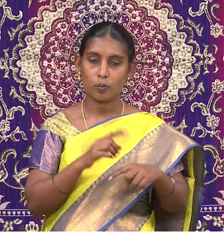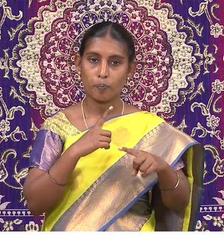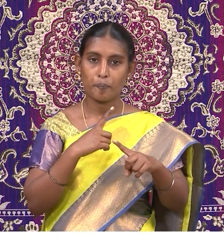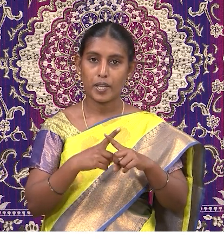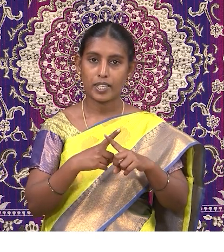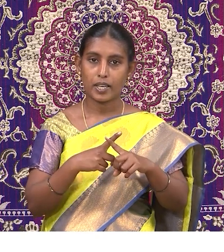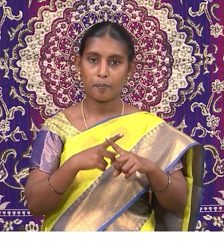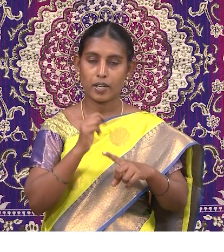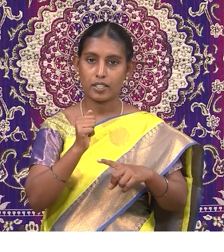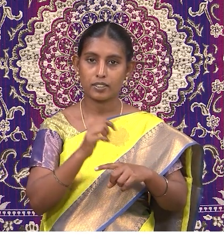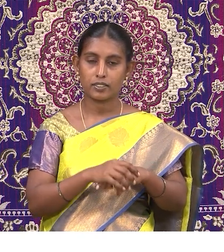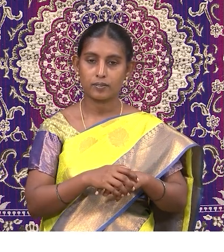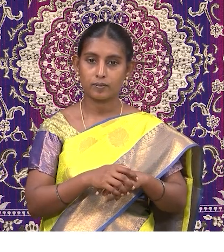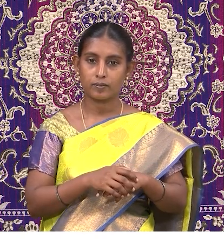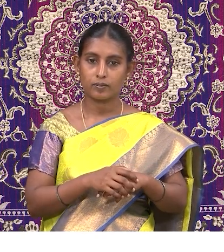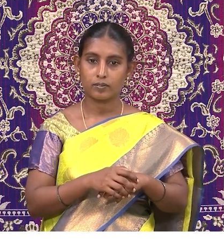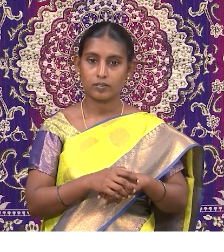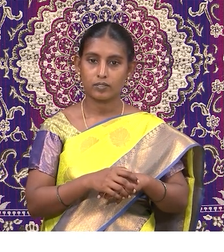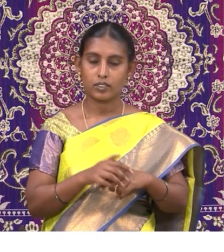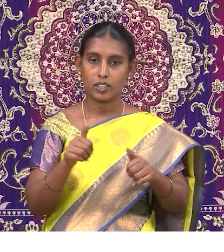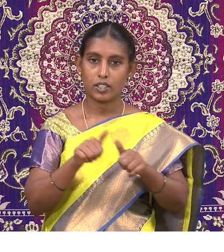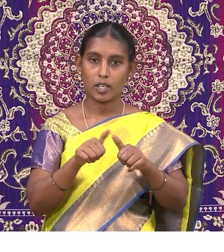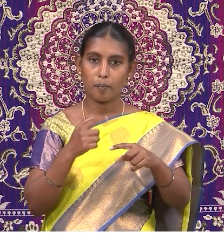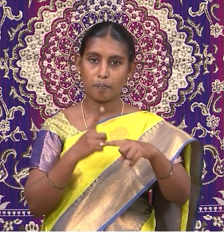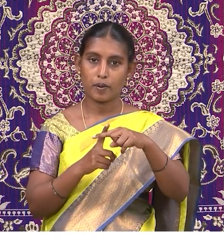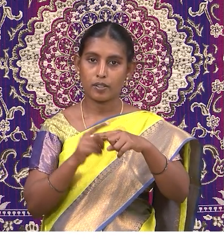மூலங்களின் பெருக்கற்பலன் என்னங்க?